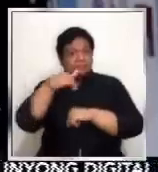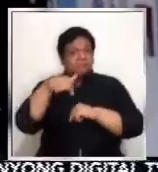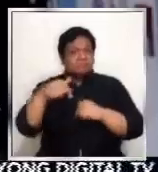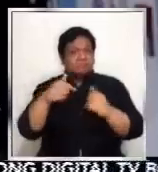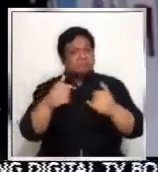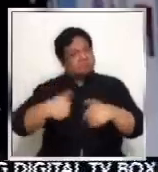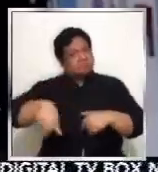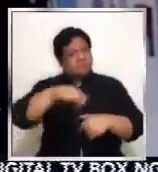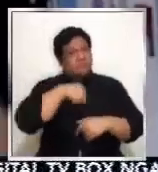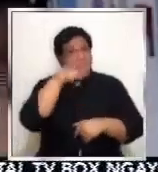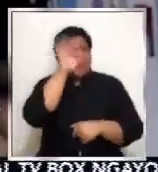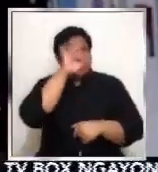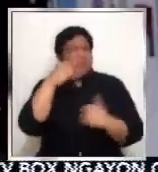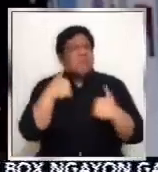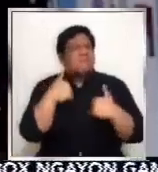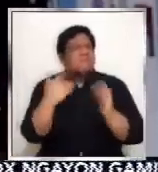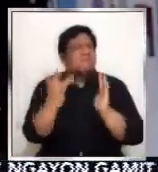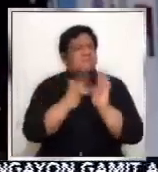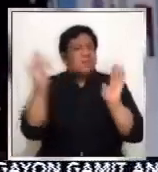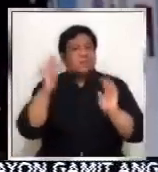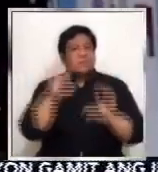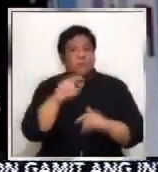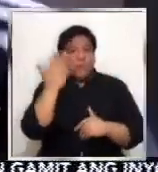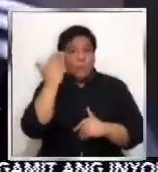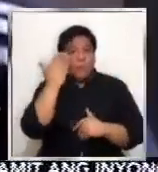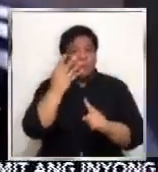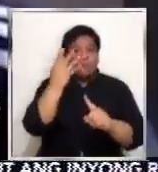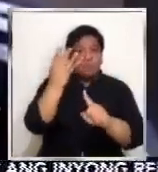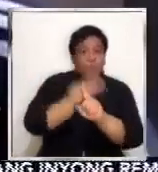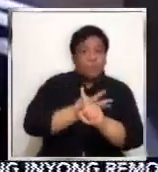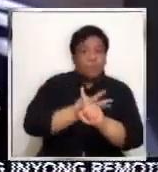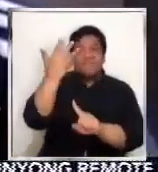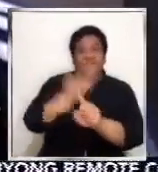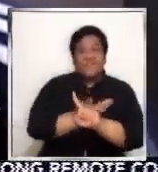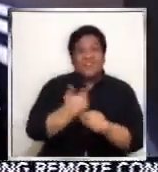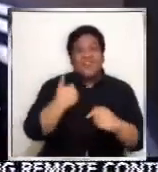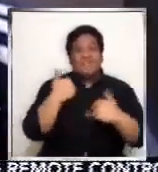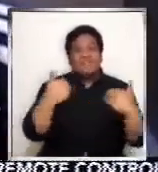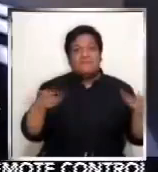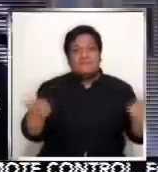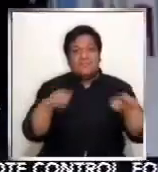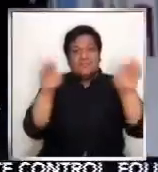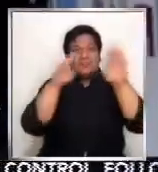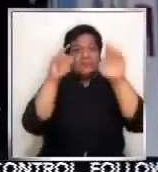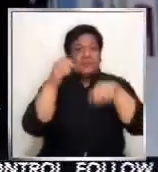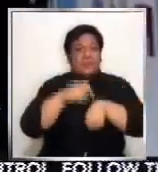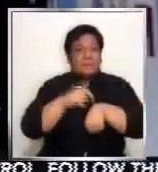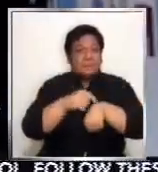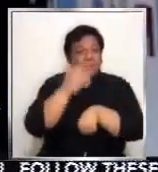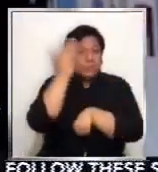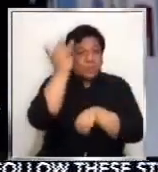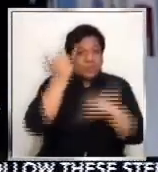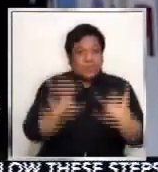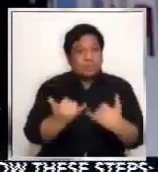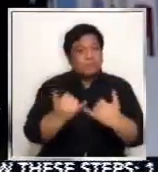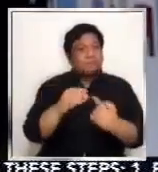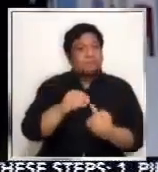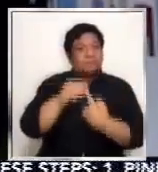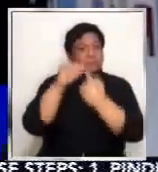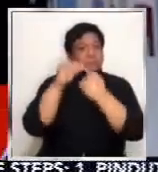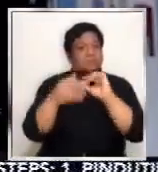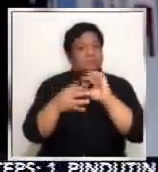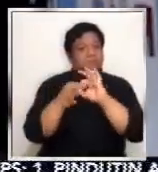may 4 hanggang 5 buwang Christmas season. Lalo na ngayong may kinakaharap na pandemya. So sa panahon ng